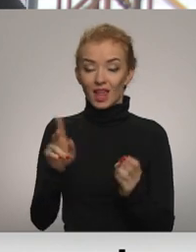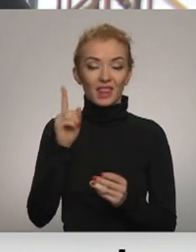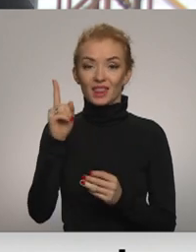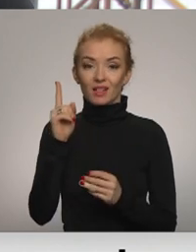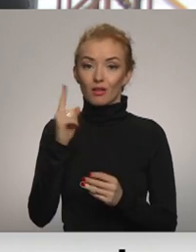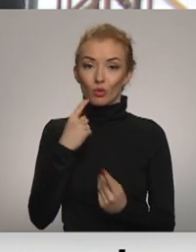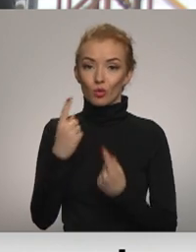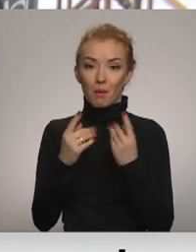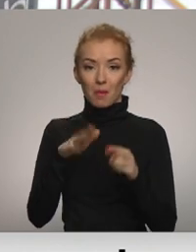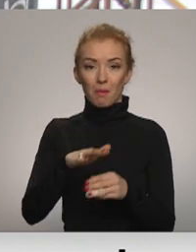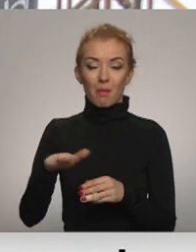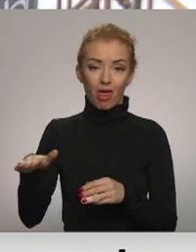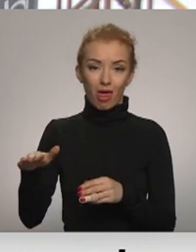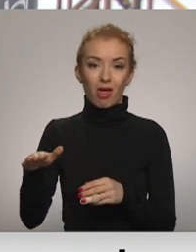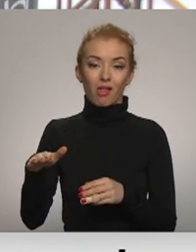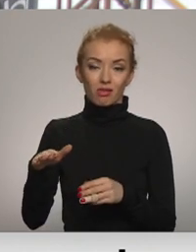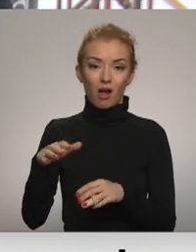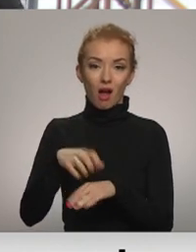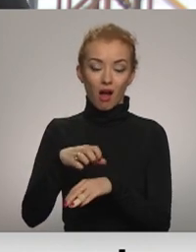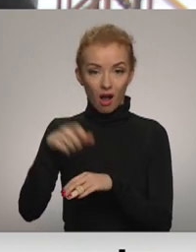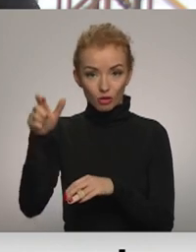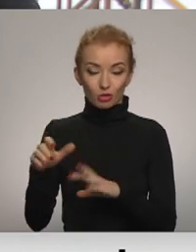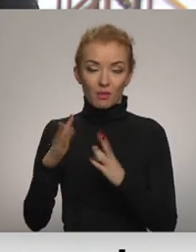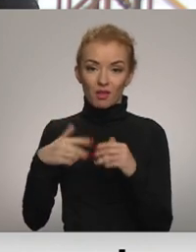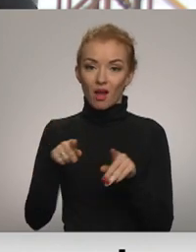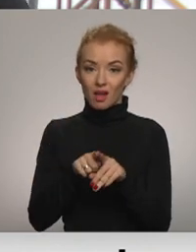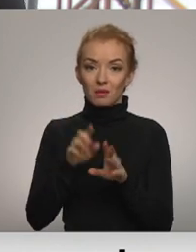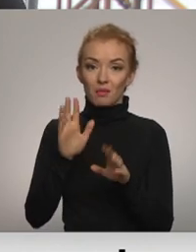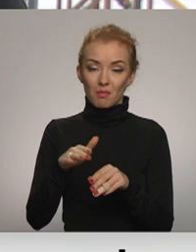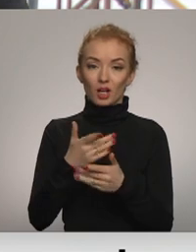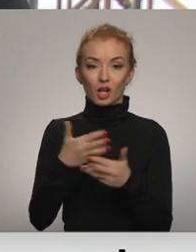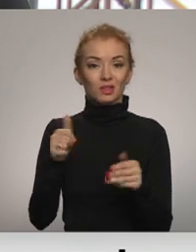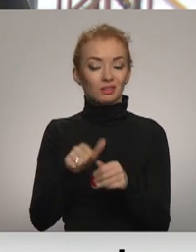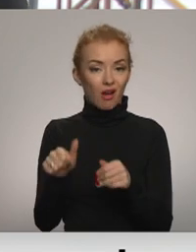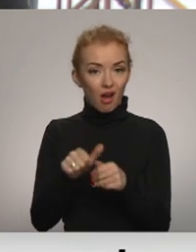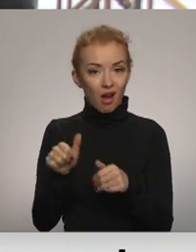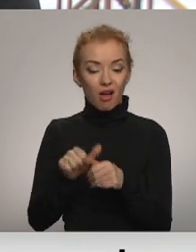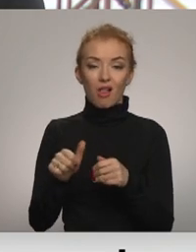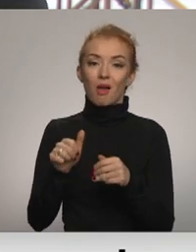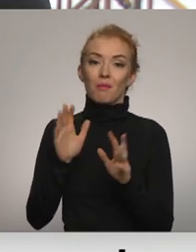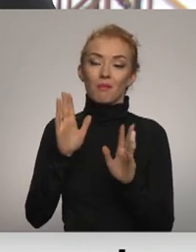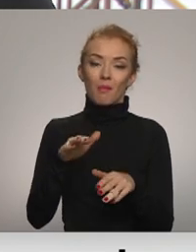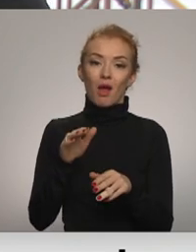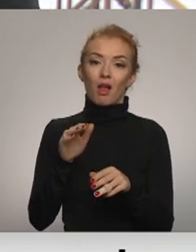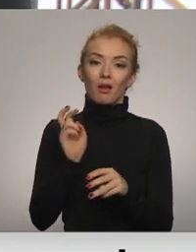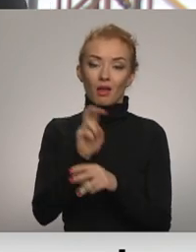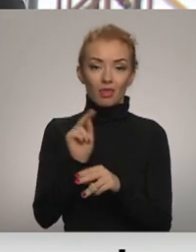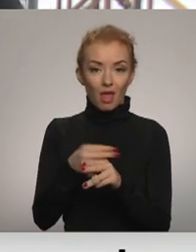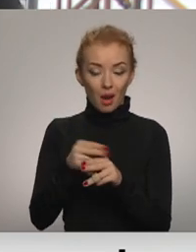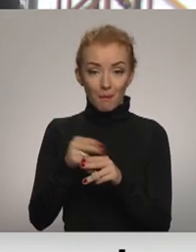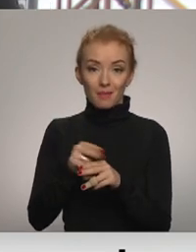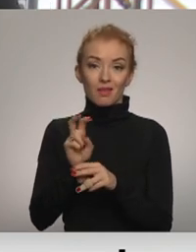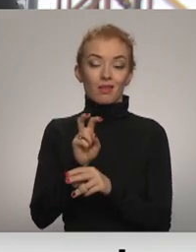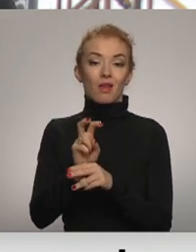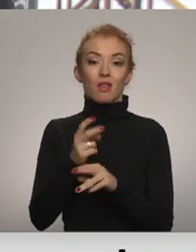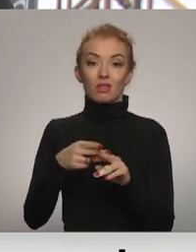mēs runājam par bērnu psihiatra pieejamību, tie runā arī, protams, par visām nemedikamentozām intervencijām, par psihoterapijas pieejamību.